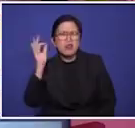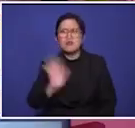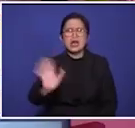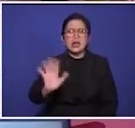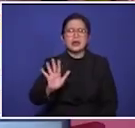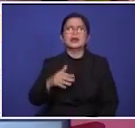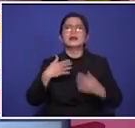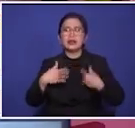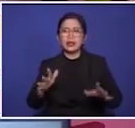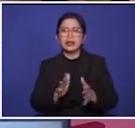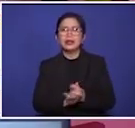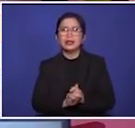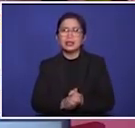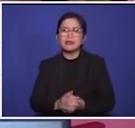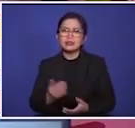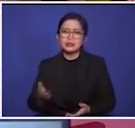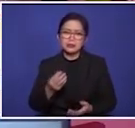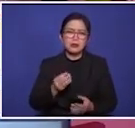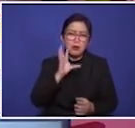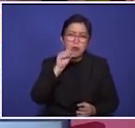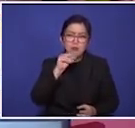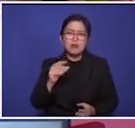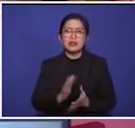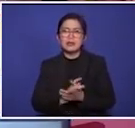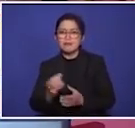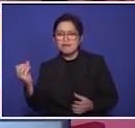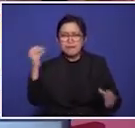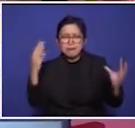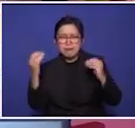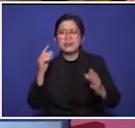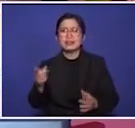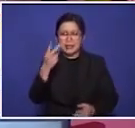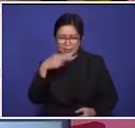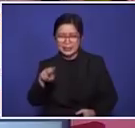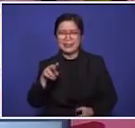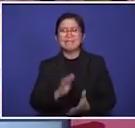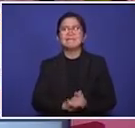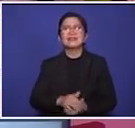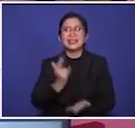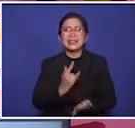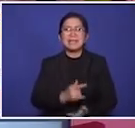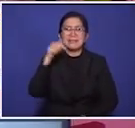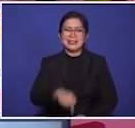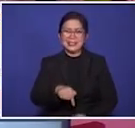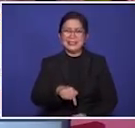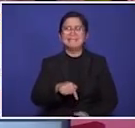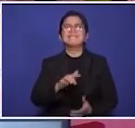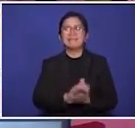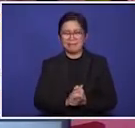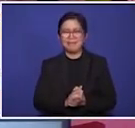argumentasi Harusnya kita saksikan kembali Tetaplah bersama kami di debat pertama capres cawapres